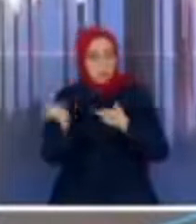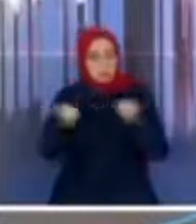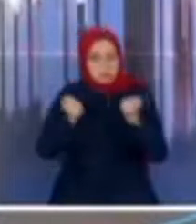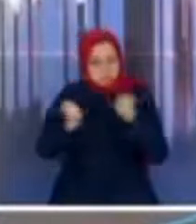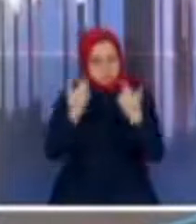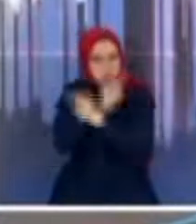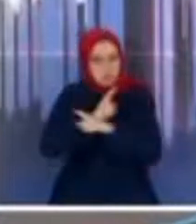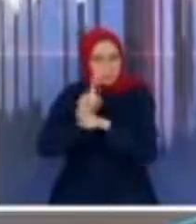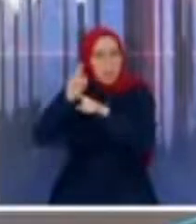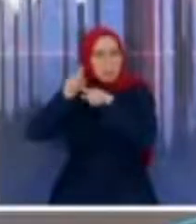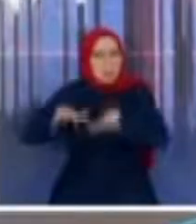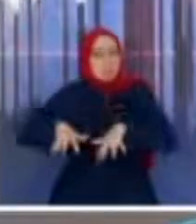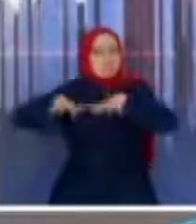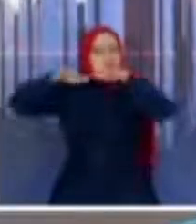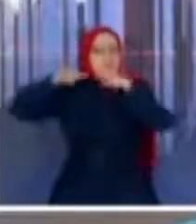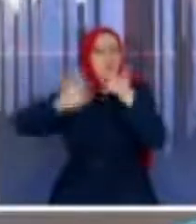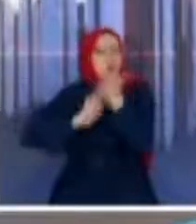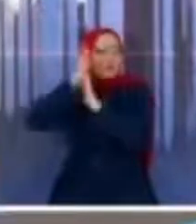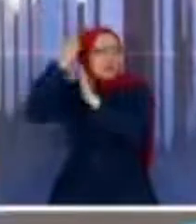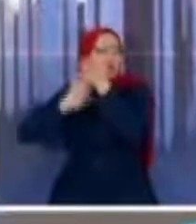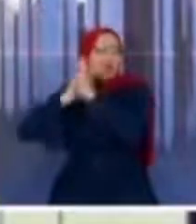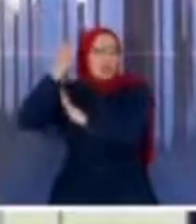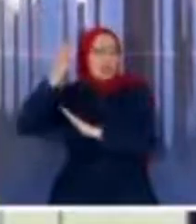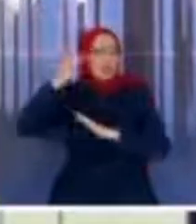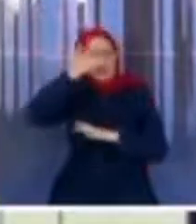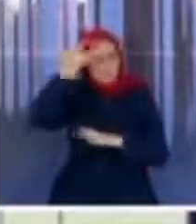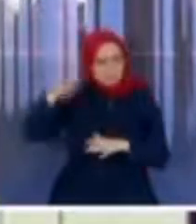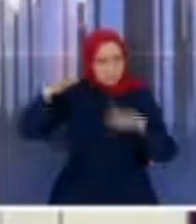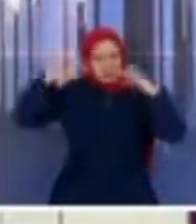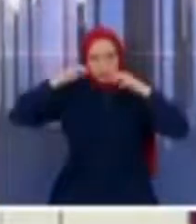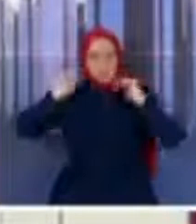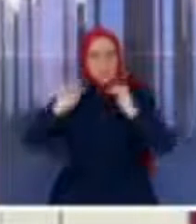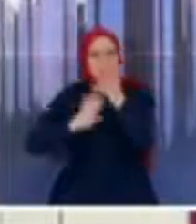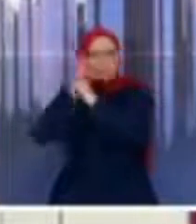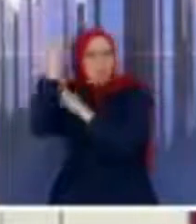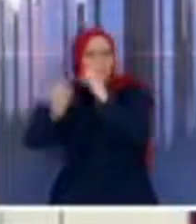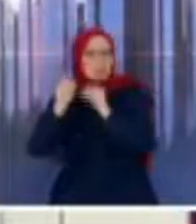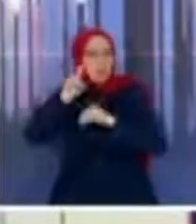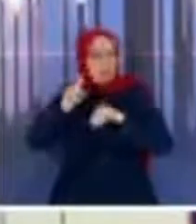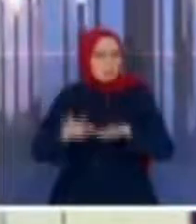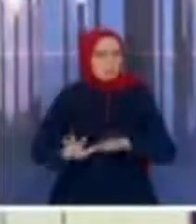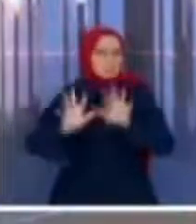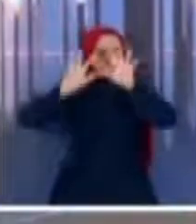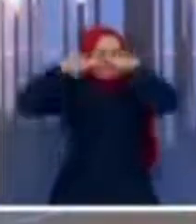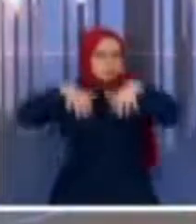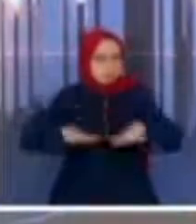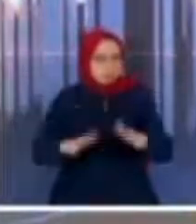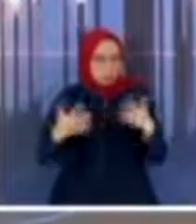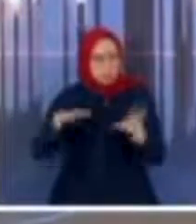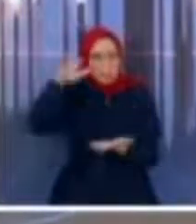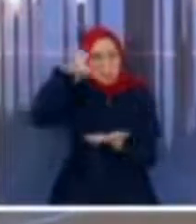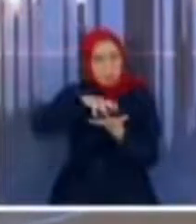نتاعنا تشهد عديد الكوارث سواء صيفا ولا شتاء في الحرائق والا في الفيضانات. المركز باش يكون مهم